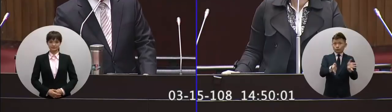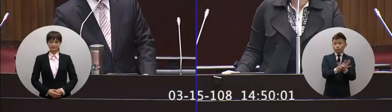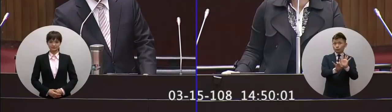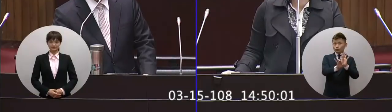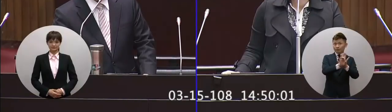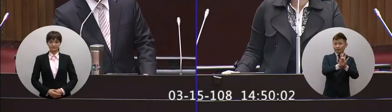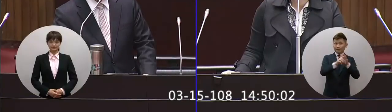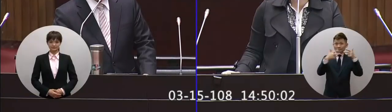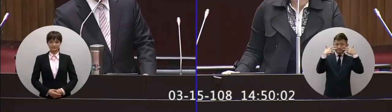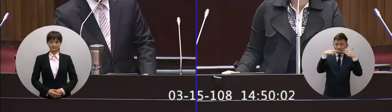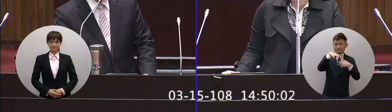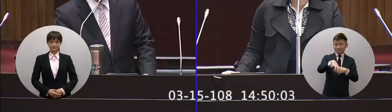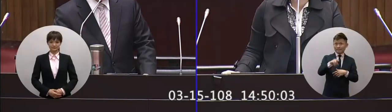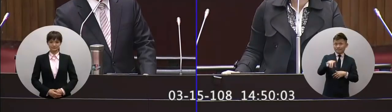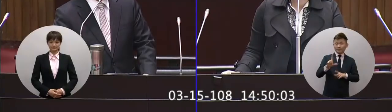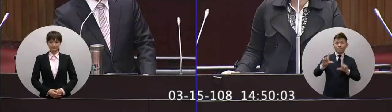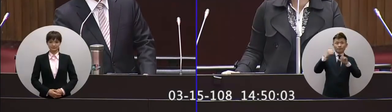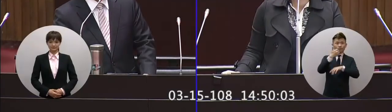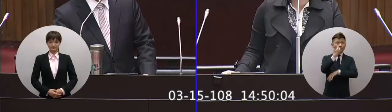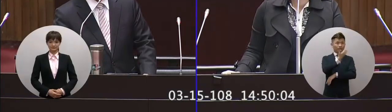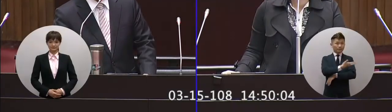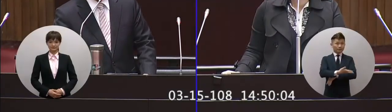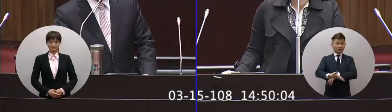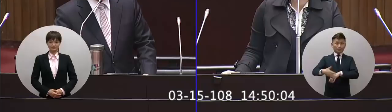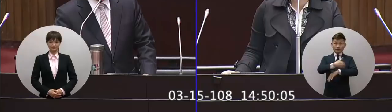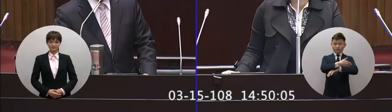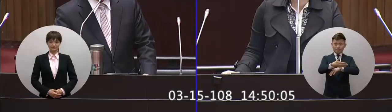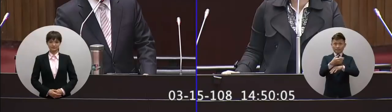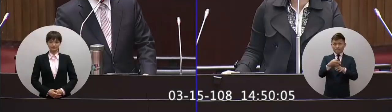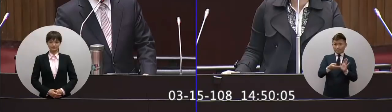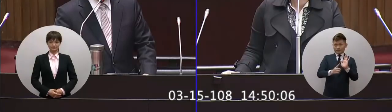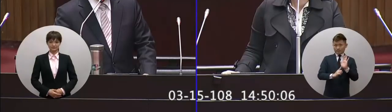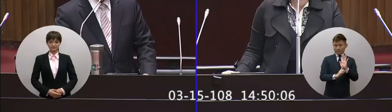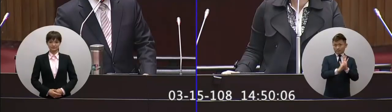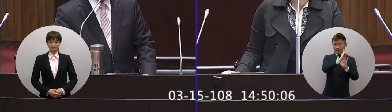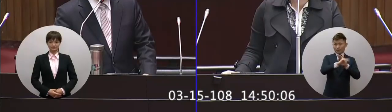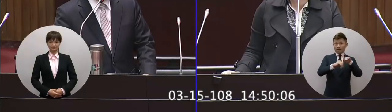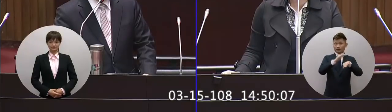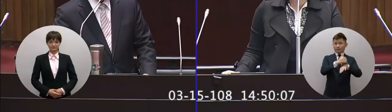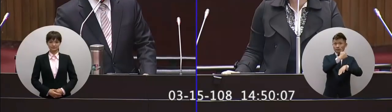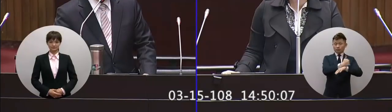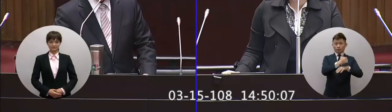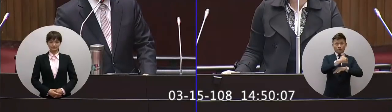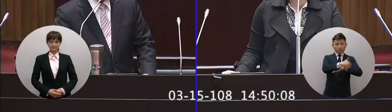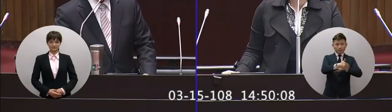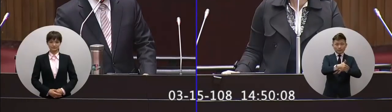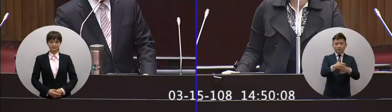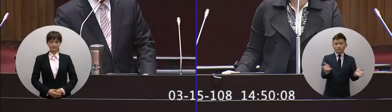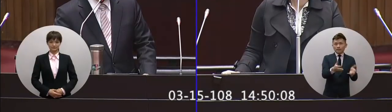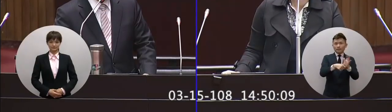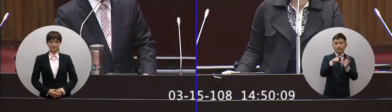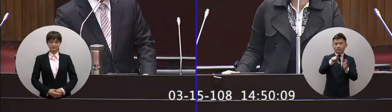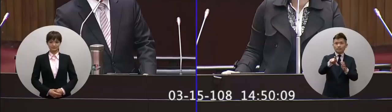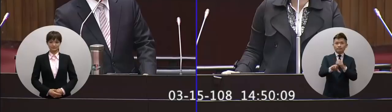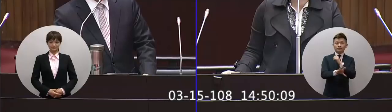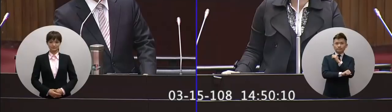对？都兰部落在东河乡，在往北成功镇有一个开发案，在基辉